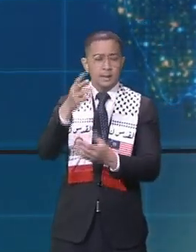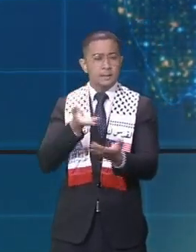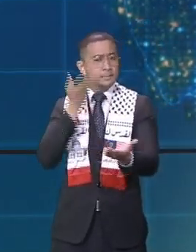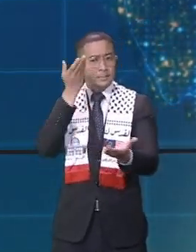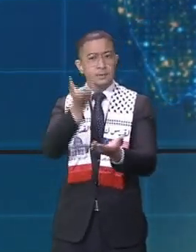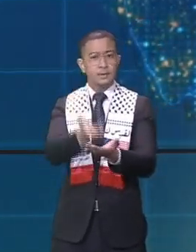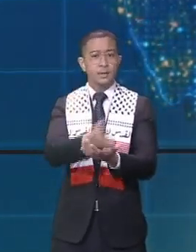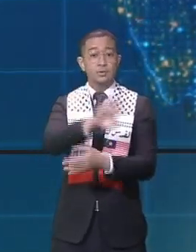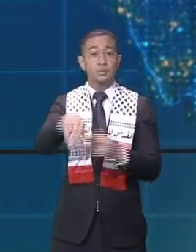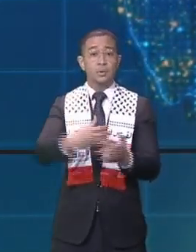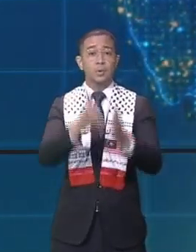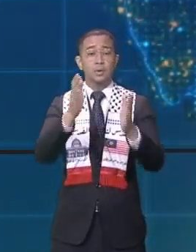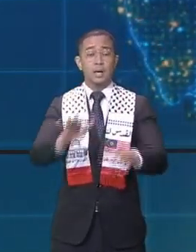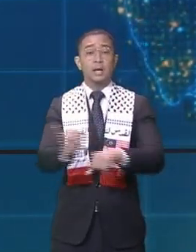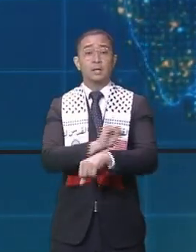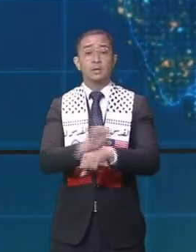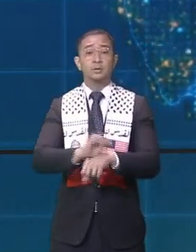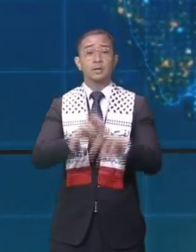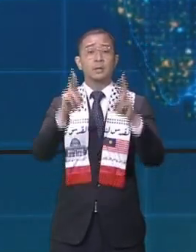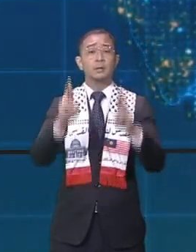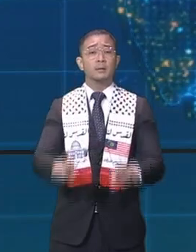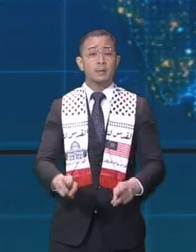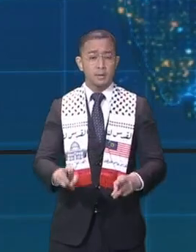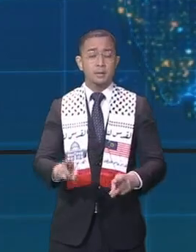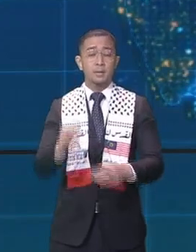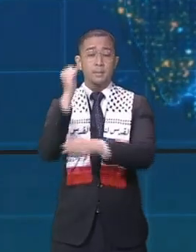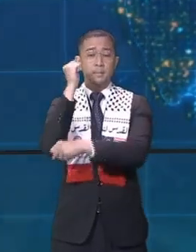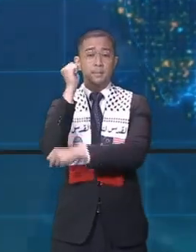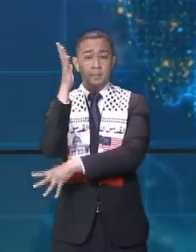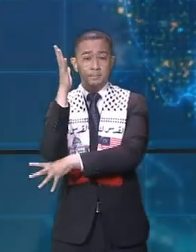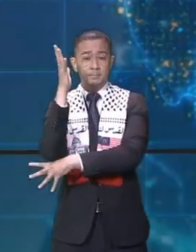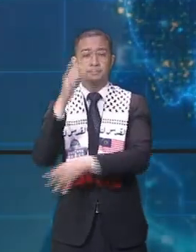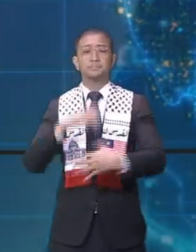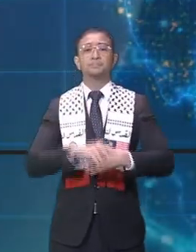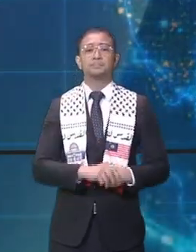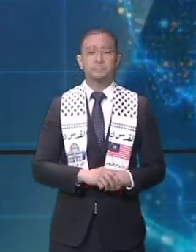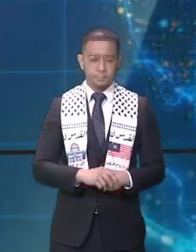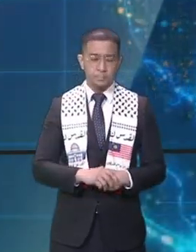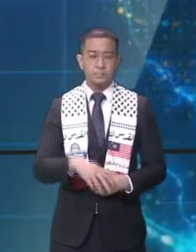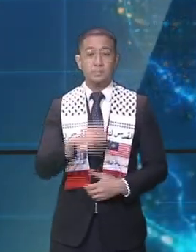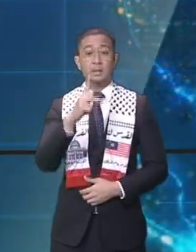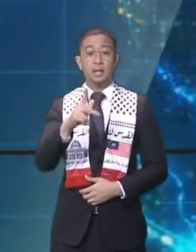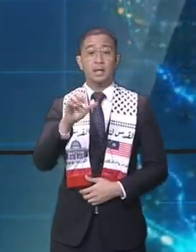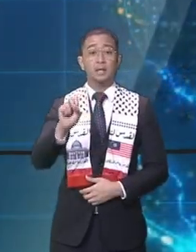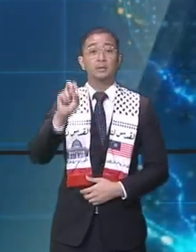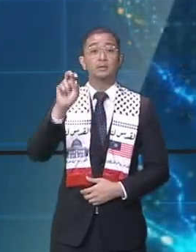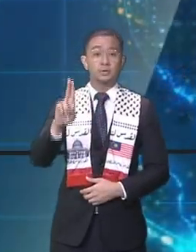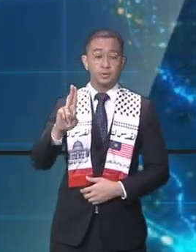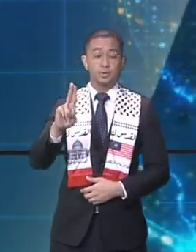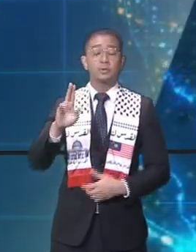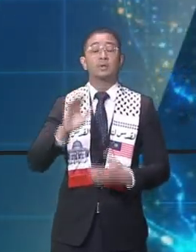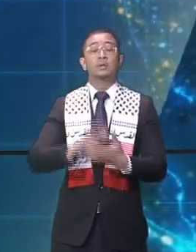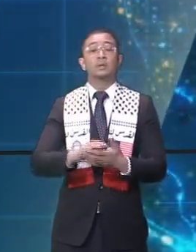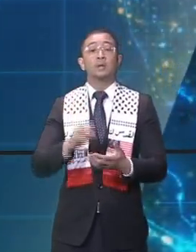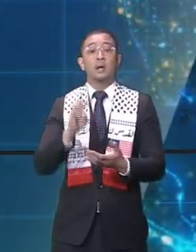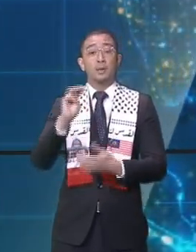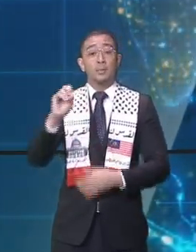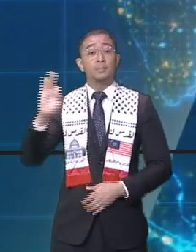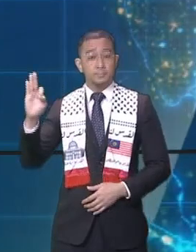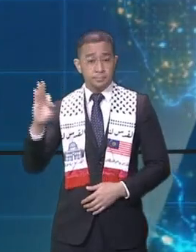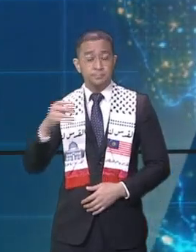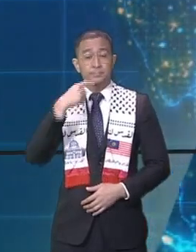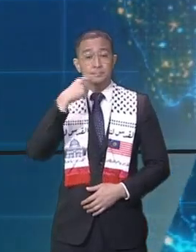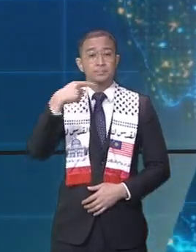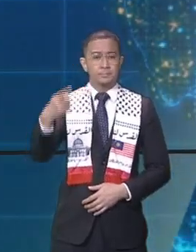pelbagai pihak industri dan rakyat di peringkat akar umbi ketua setusa perbendaraan Datuk Johan Mahmud marikan